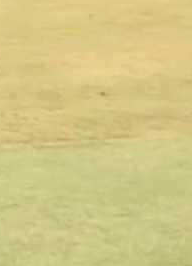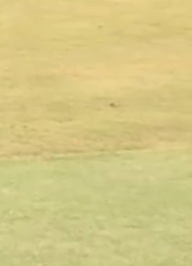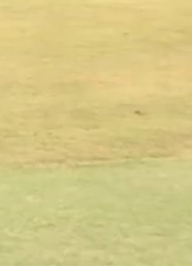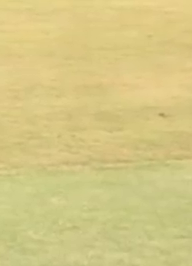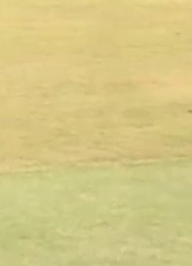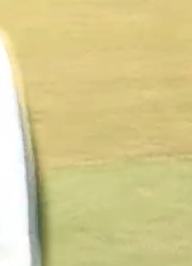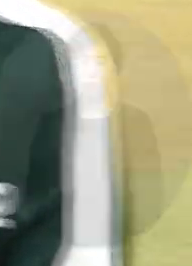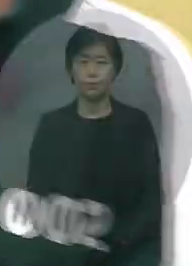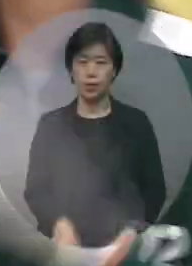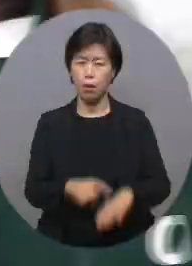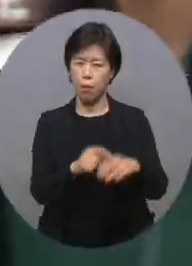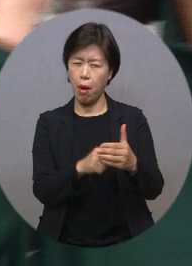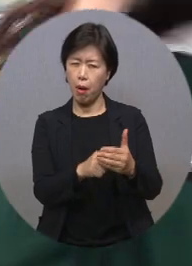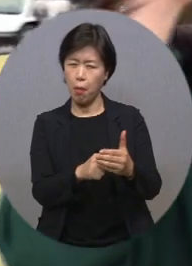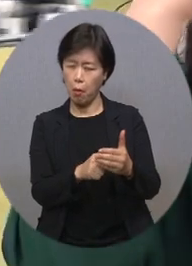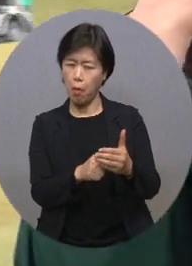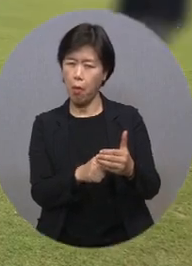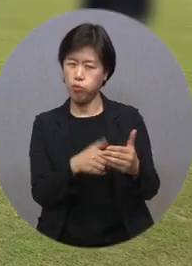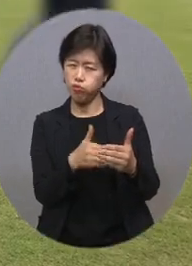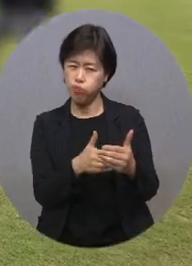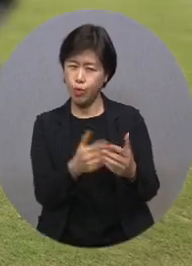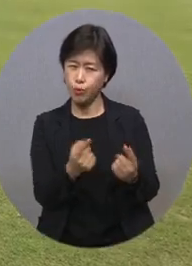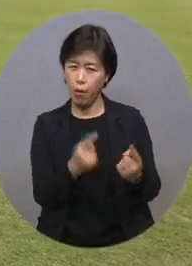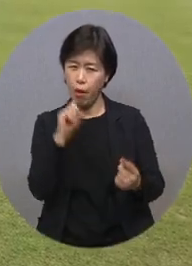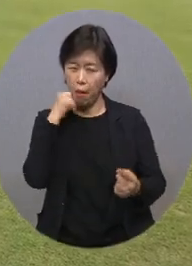자. 흔들리기 시작했어. 455번.